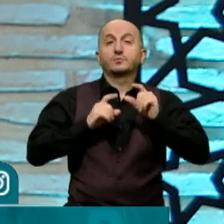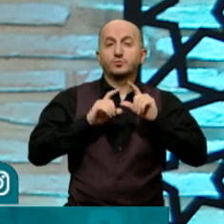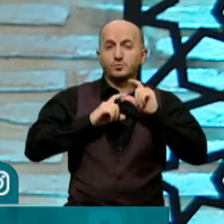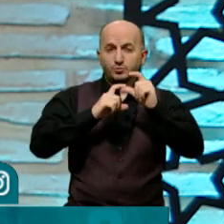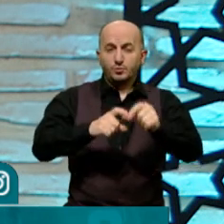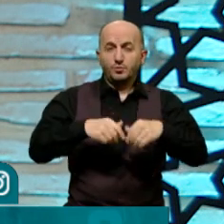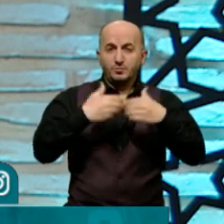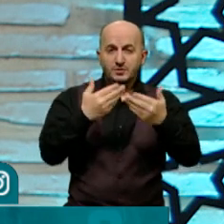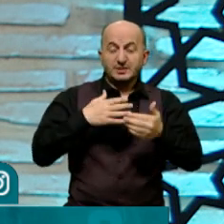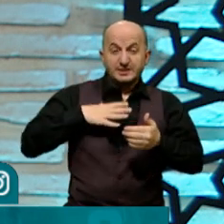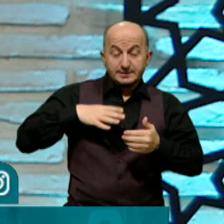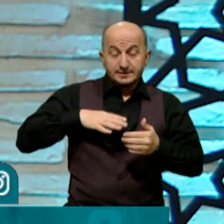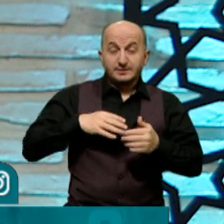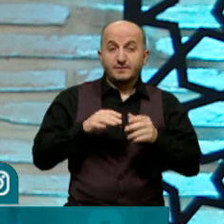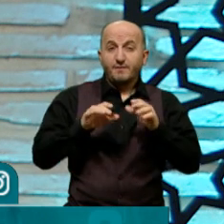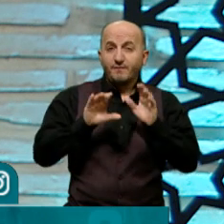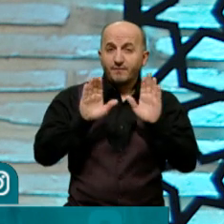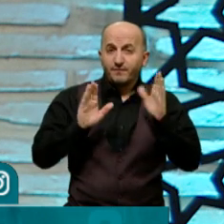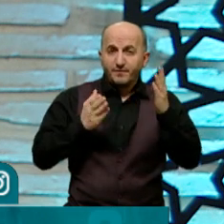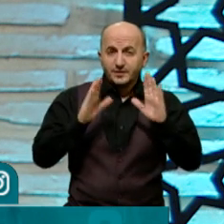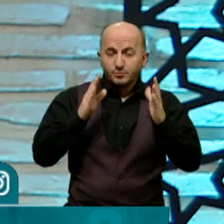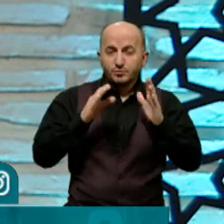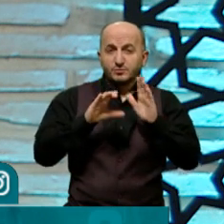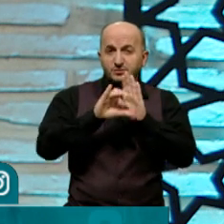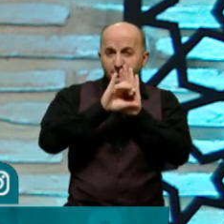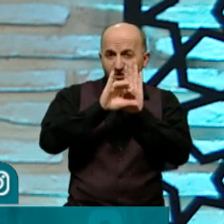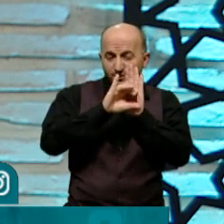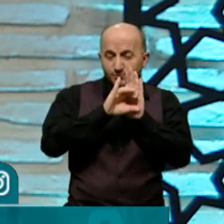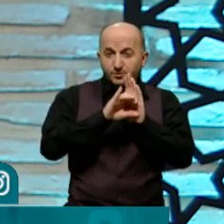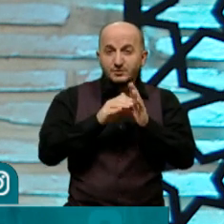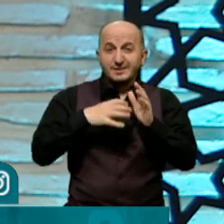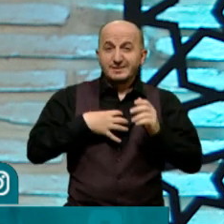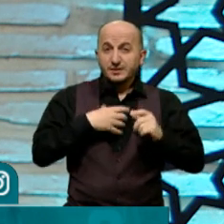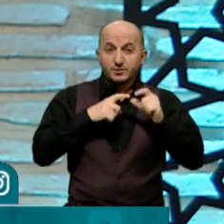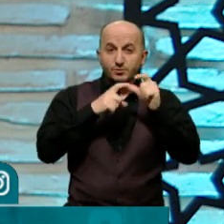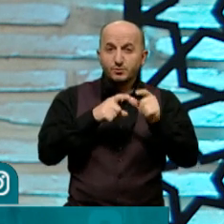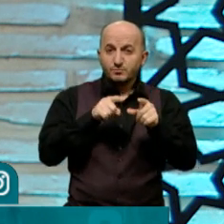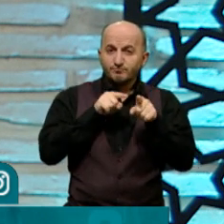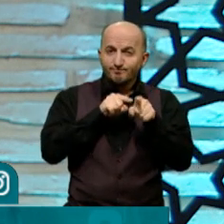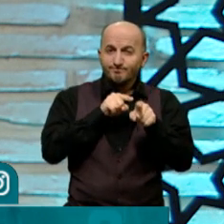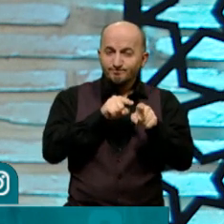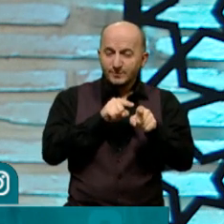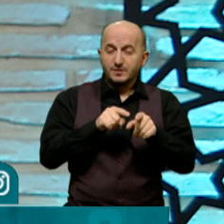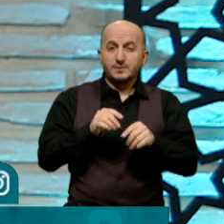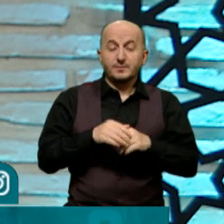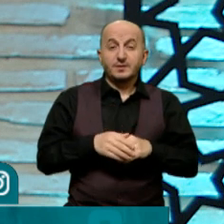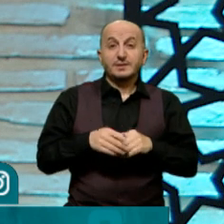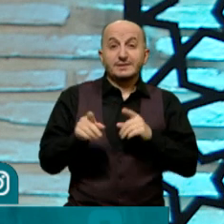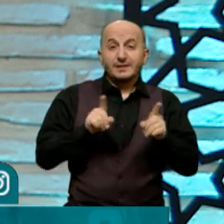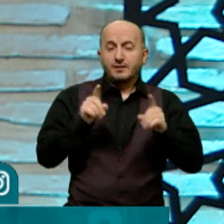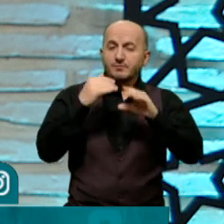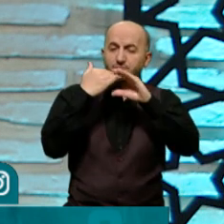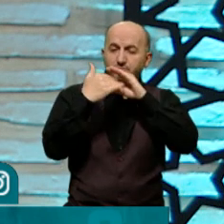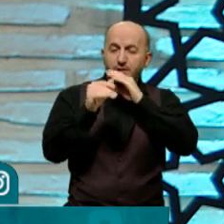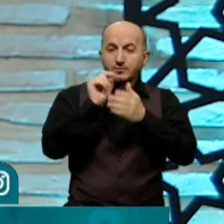isteyen izleyicilerimiz Facebook ve Instagram üzerinden Diyanet'e Soralım sayfalarını takip edebilirler. Efendim, ben sorumu mail üzerinden